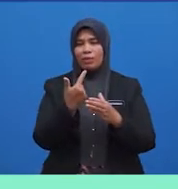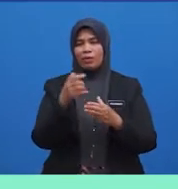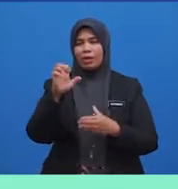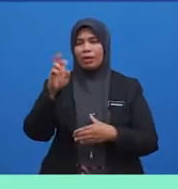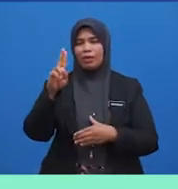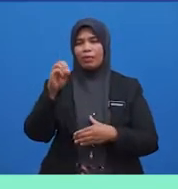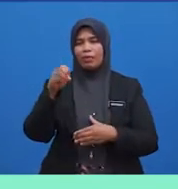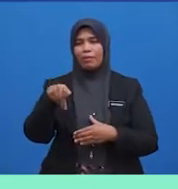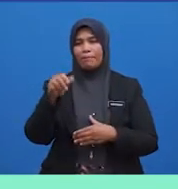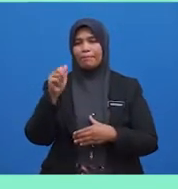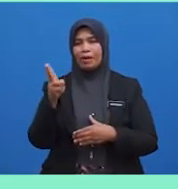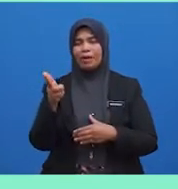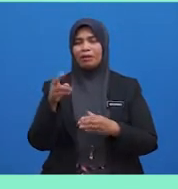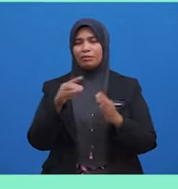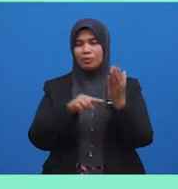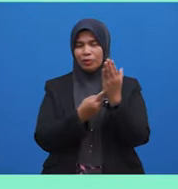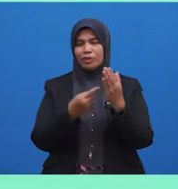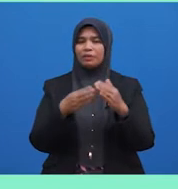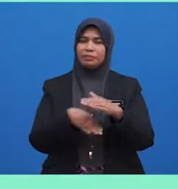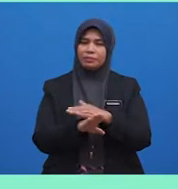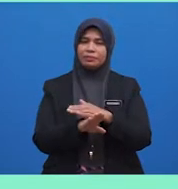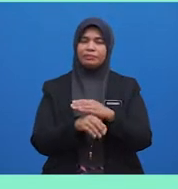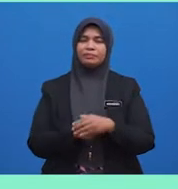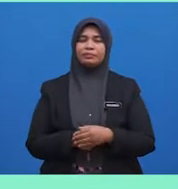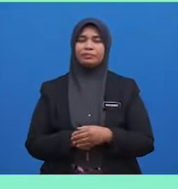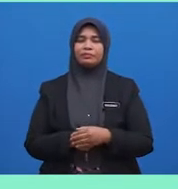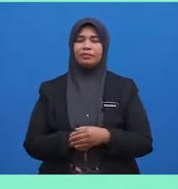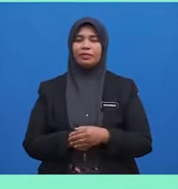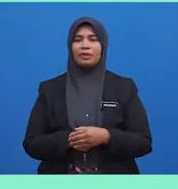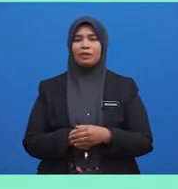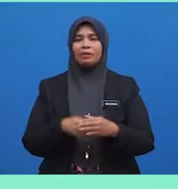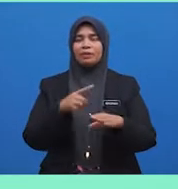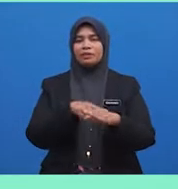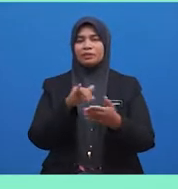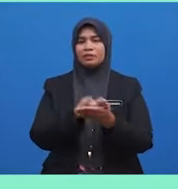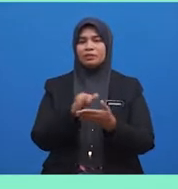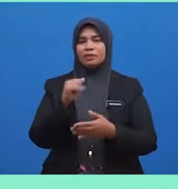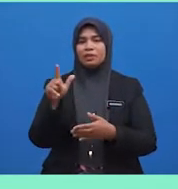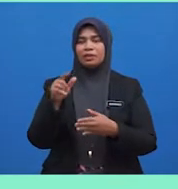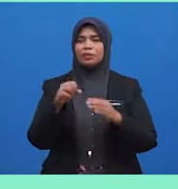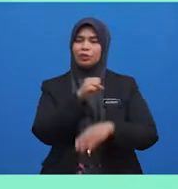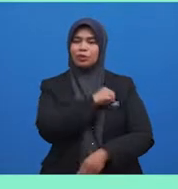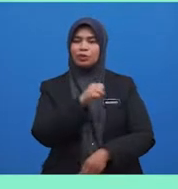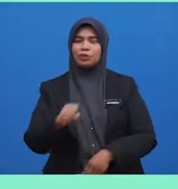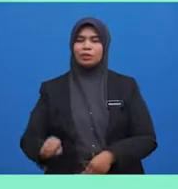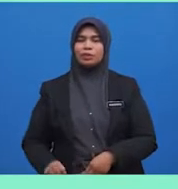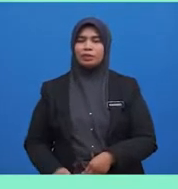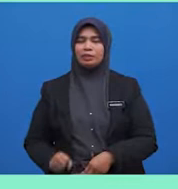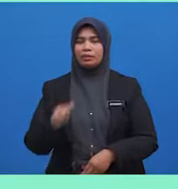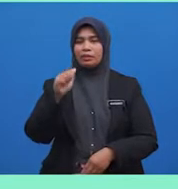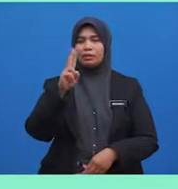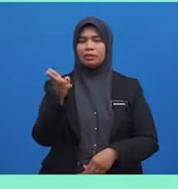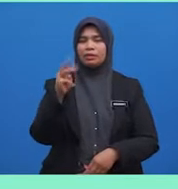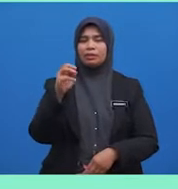di Pahang. Pemerintahan Pahang pada waktu itu ialah Sultan Ahmad Muazzam Shah yang